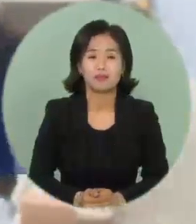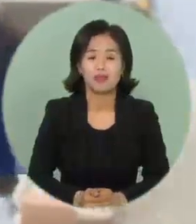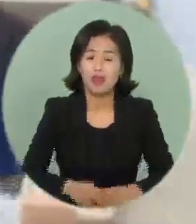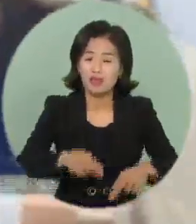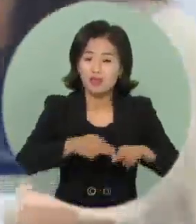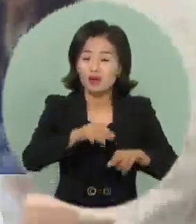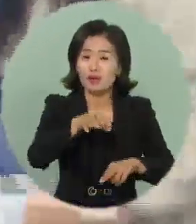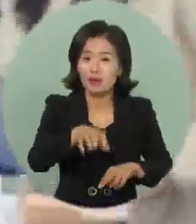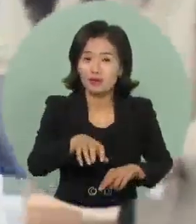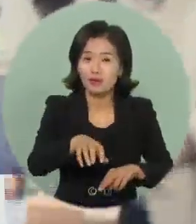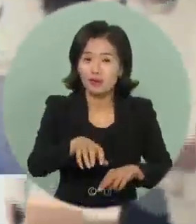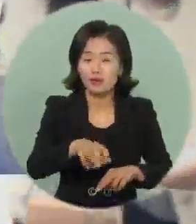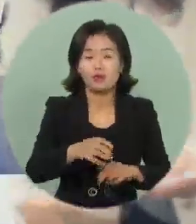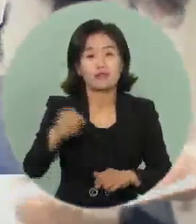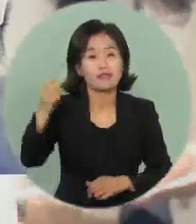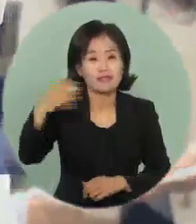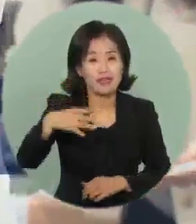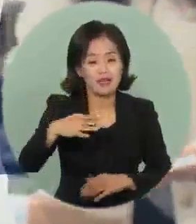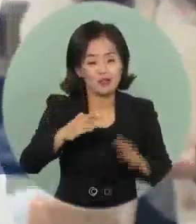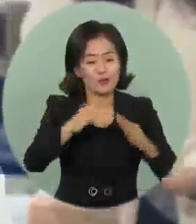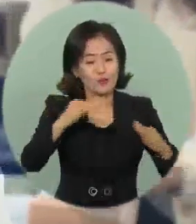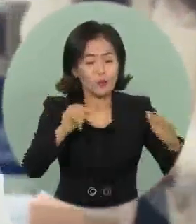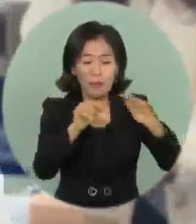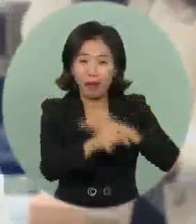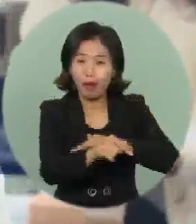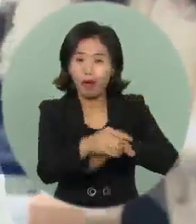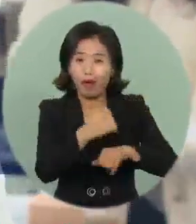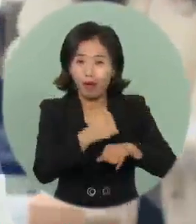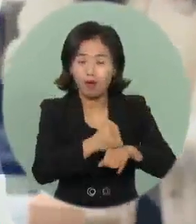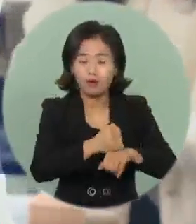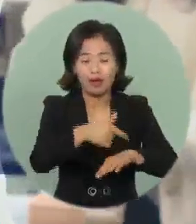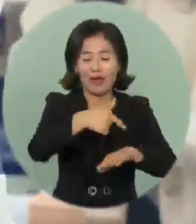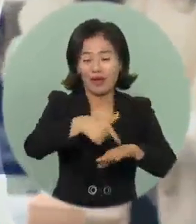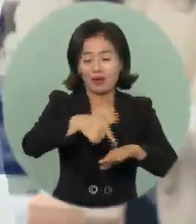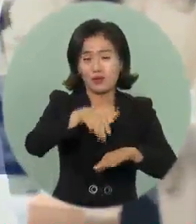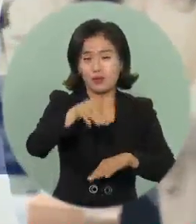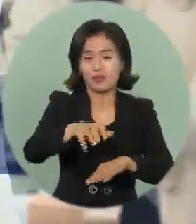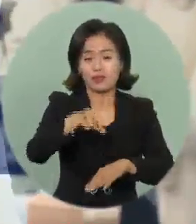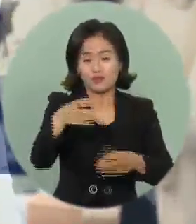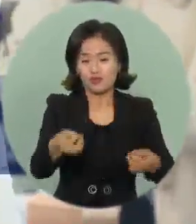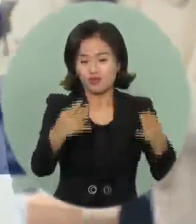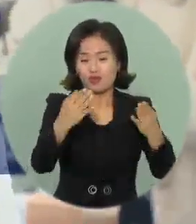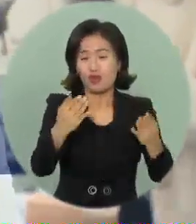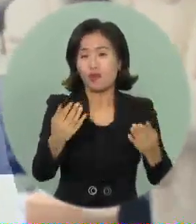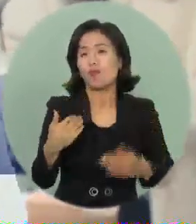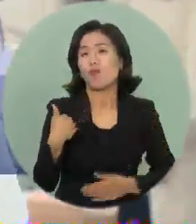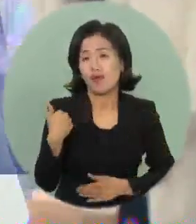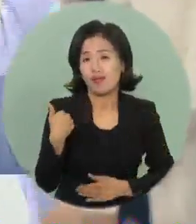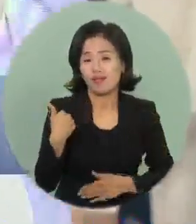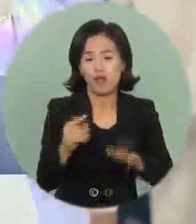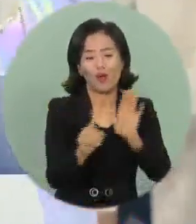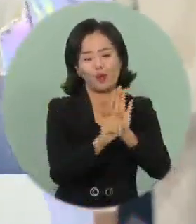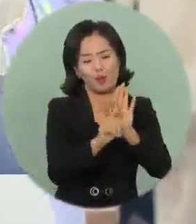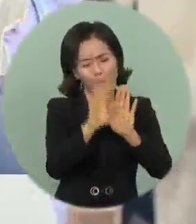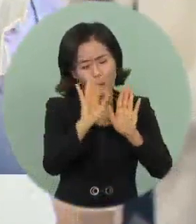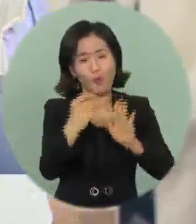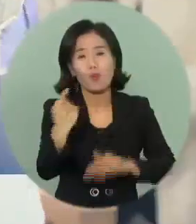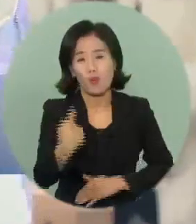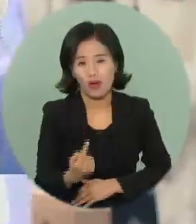정읍에서 여기 한번 동네를 왔다가 청자축제 한지는 몰랐어요. 근데 팻말을 보고 왔는데